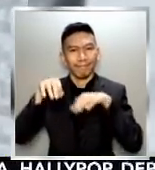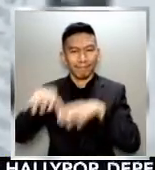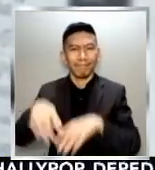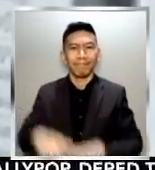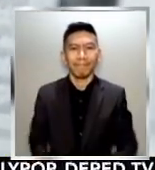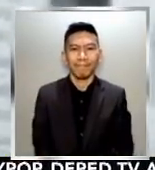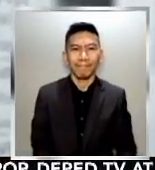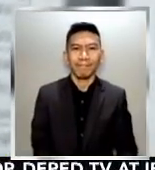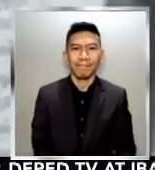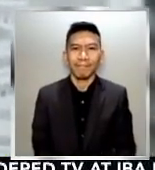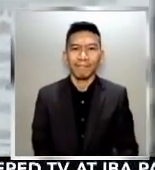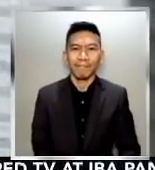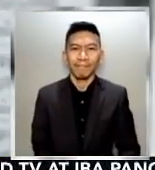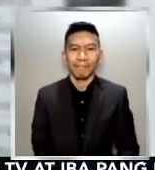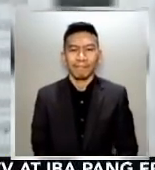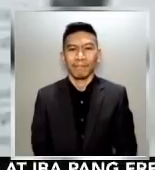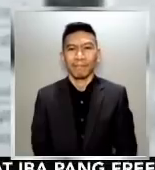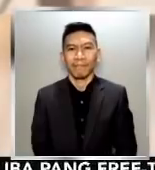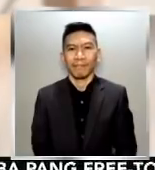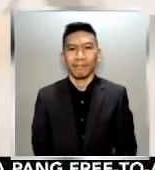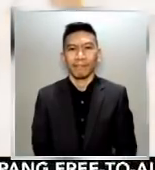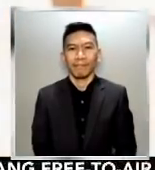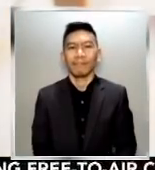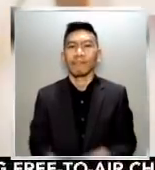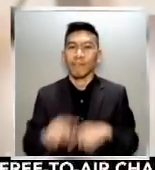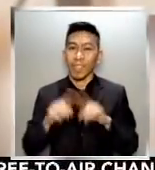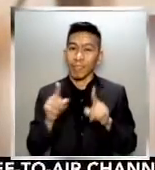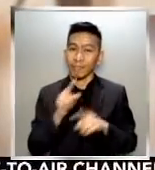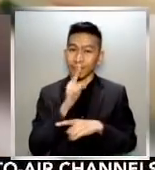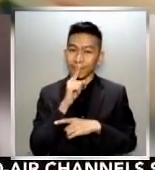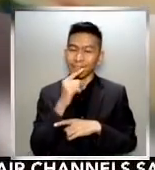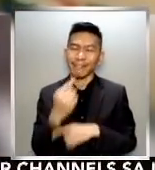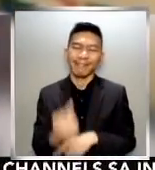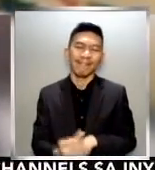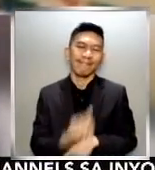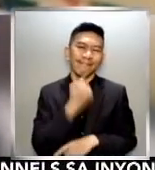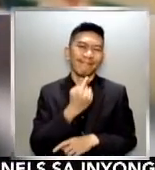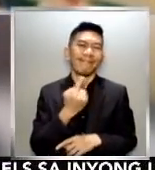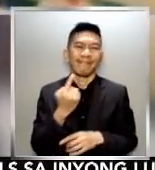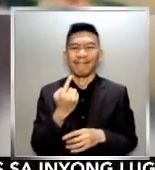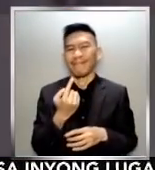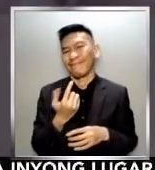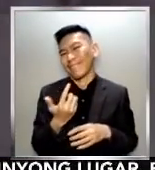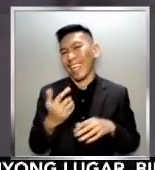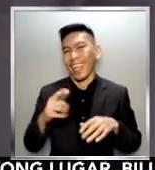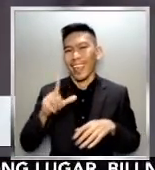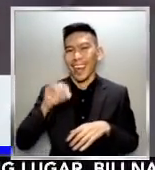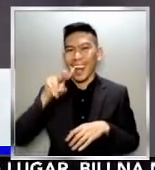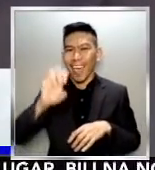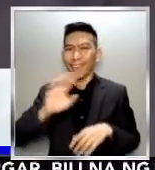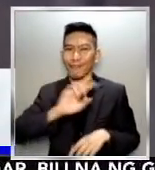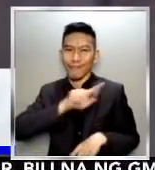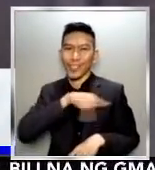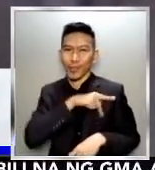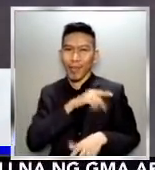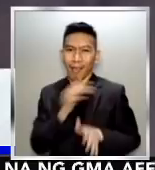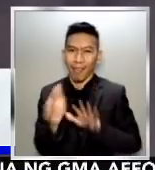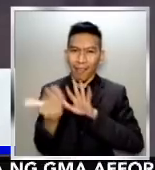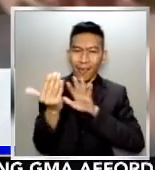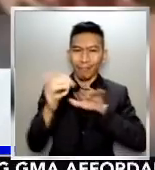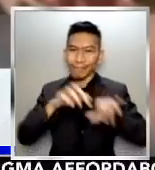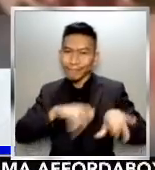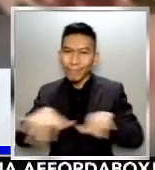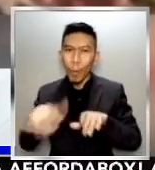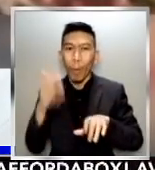Yun nga lang, nakakamiss daw talagang tumugtog ng live, lalo't personal niyang nasasaksihan ang pagkagiliw